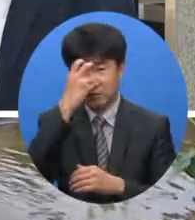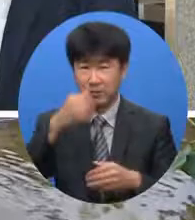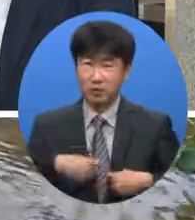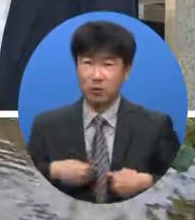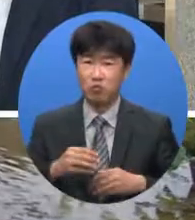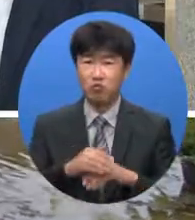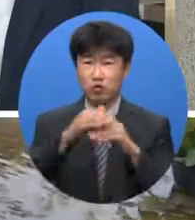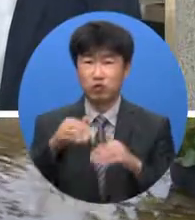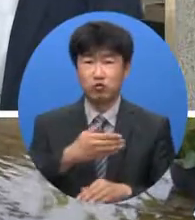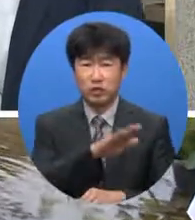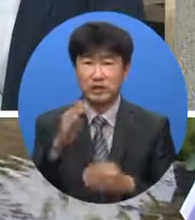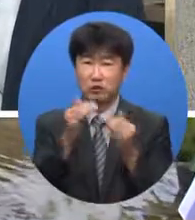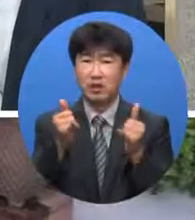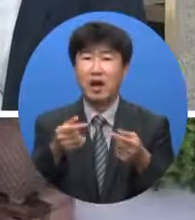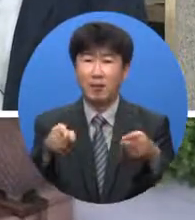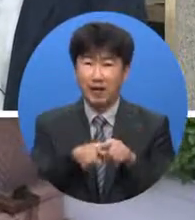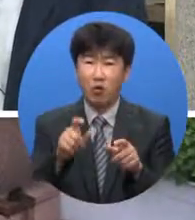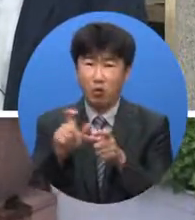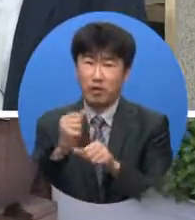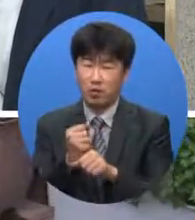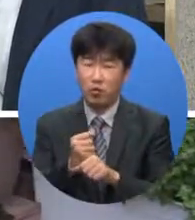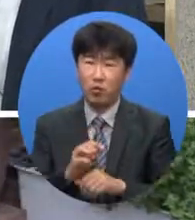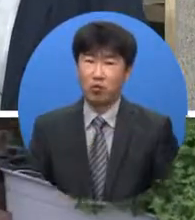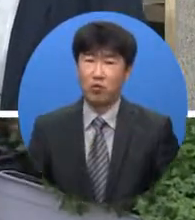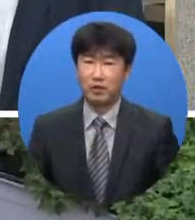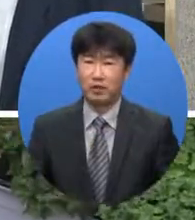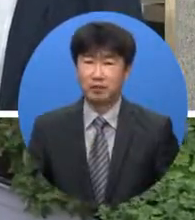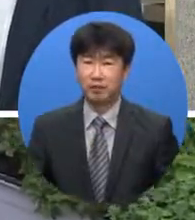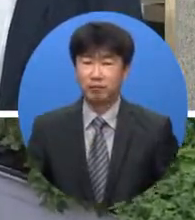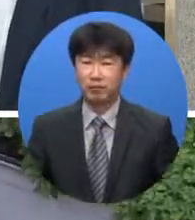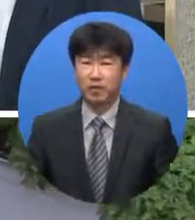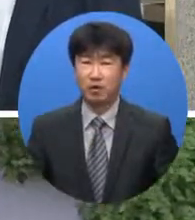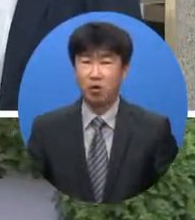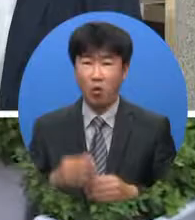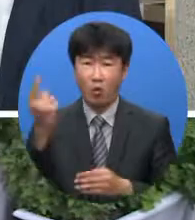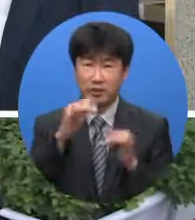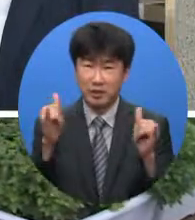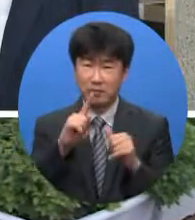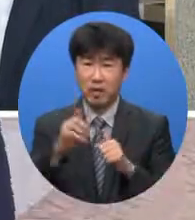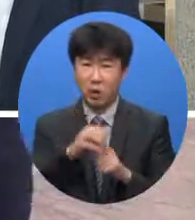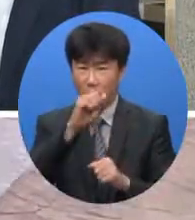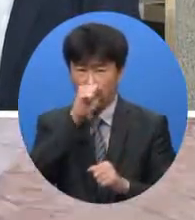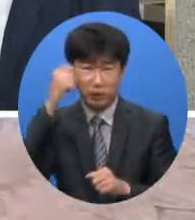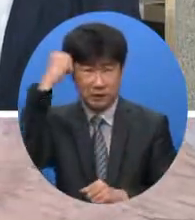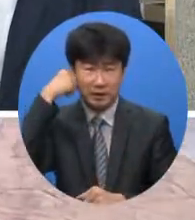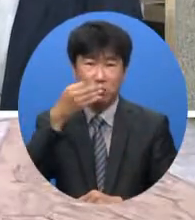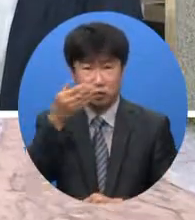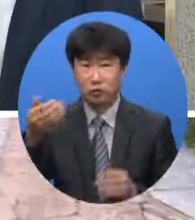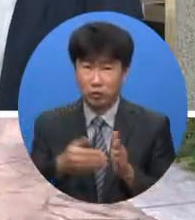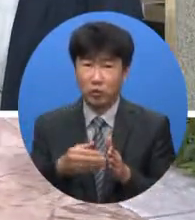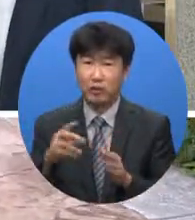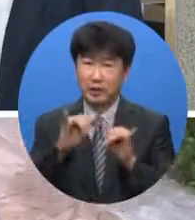할 필요성이 있고 우리 직원들과 같이 또 이제 그 고민을 해서 본적으로 또 오시는 분들인데 좋은